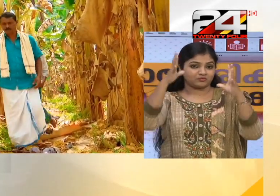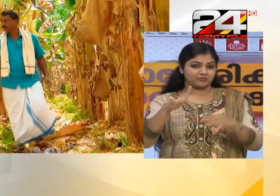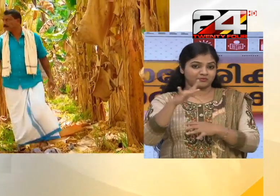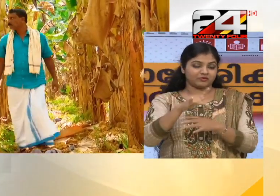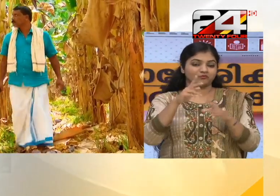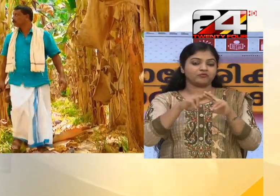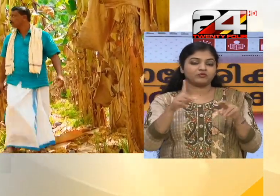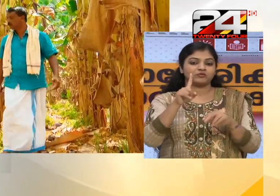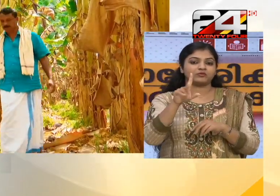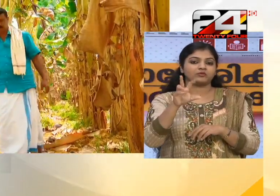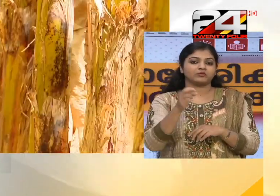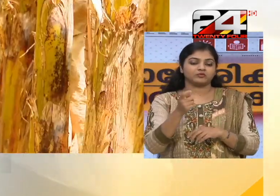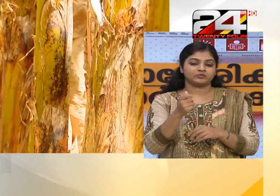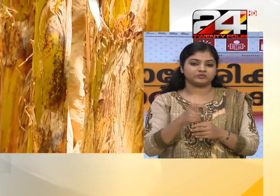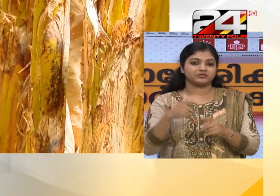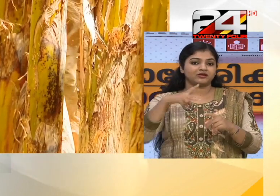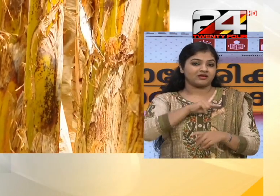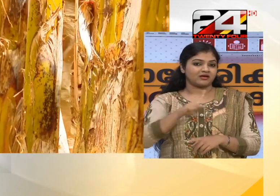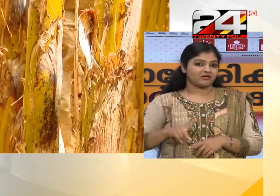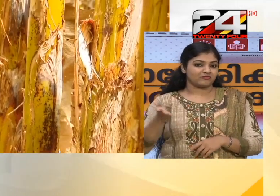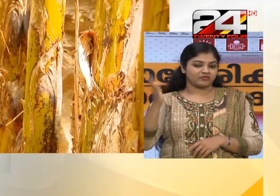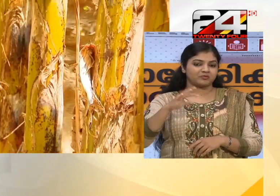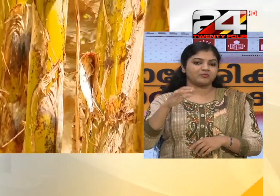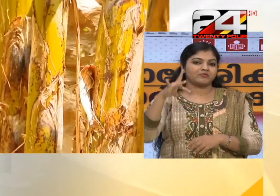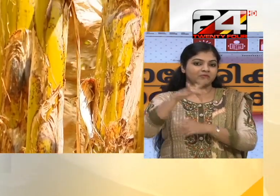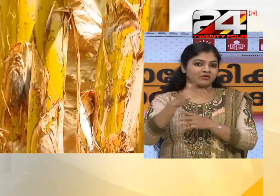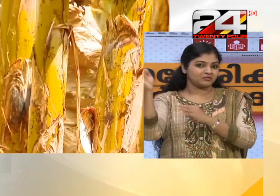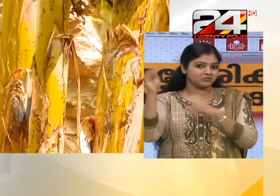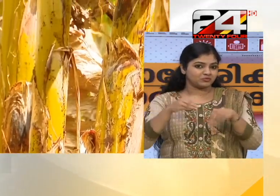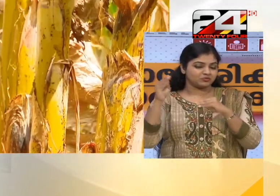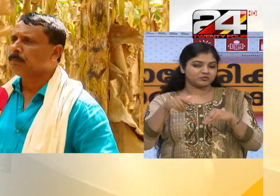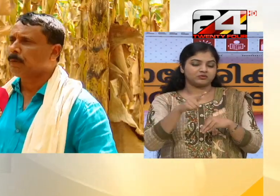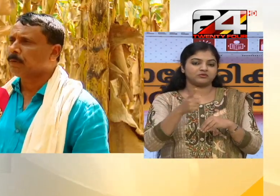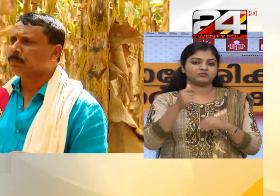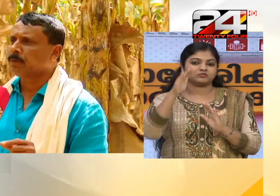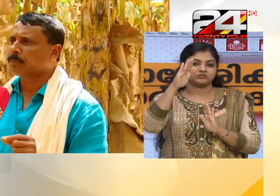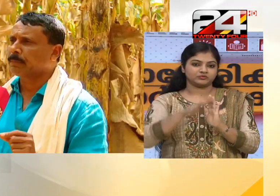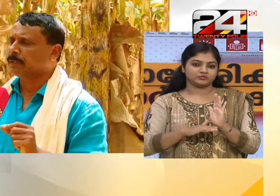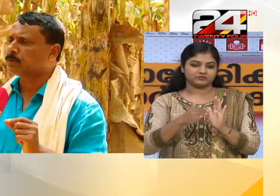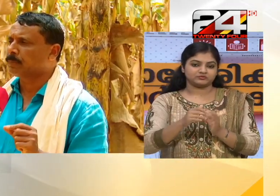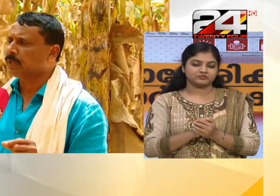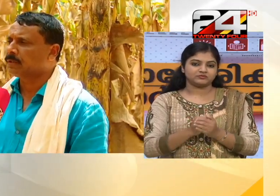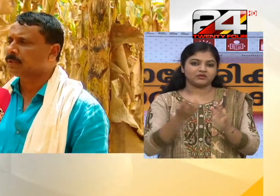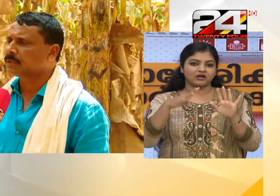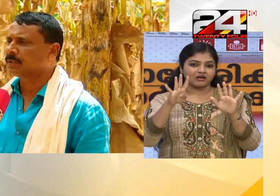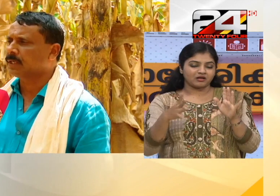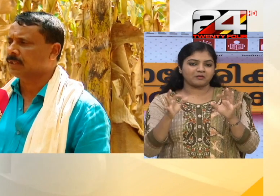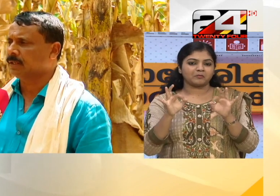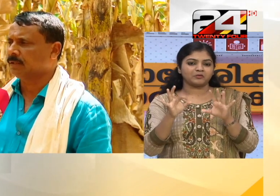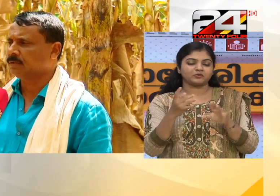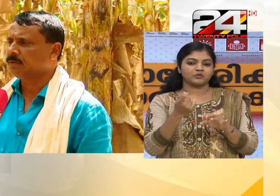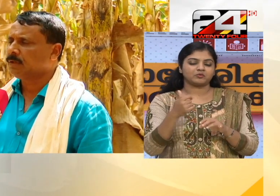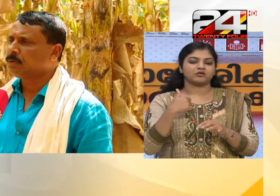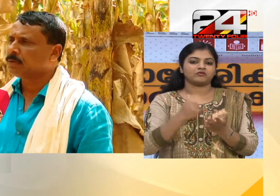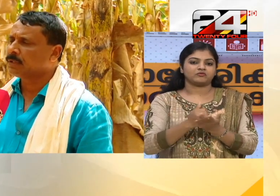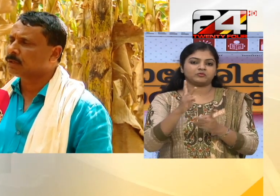വില 180 രൂപയാണ്. കർണാടകത്തിൽ നിന്നുള്ള ഇറക്കുമതി കൂടിയതാണ് വില ഇത്ര കുറയാൻ കാരണം. ഇപ്പോൾ 9 റുപ്യ 10 റുപ്യയാണ് കൃഷിക്കാരന്